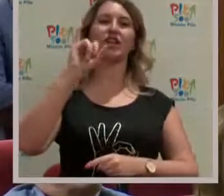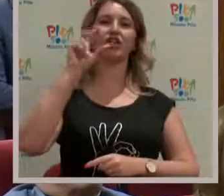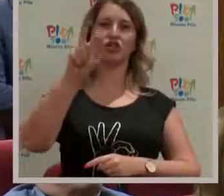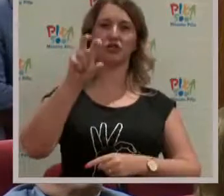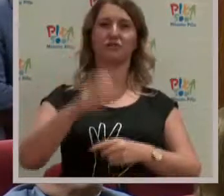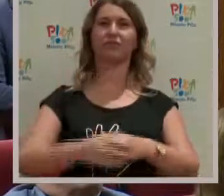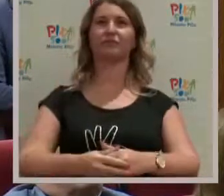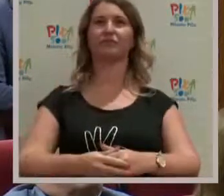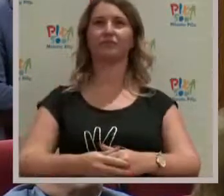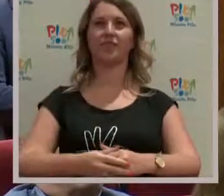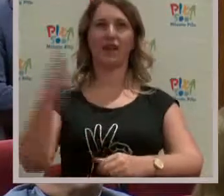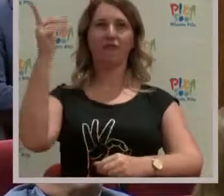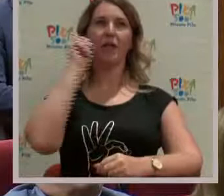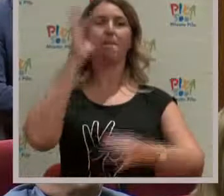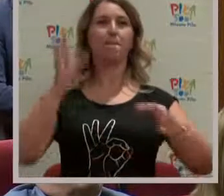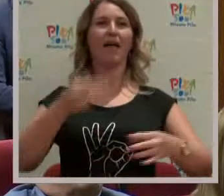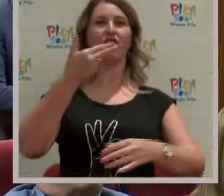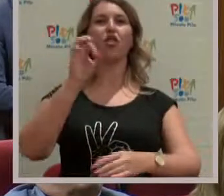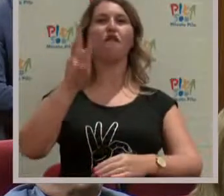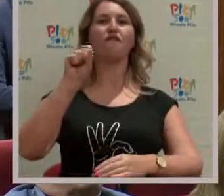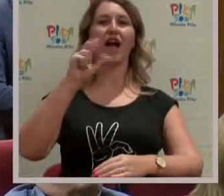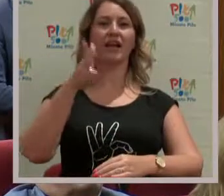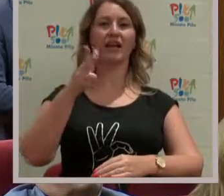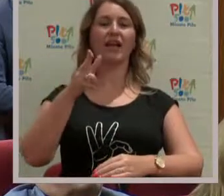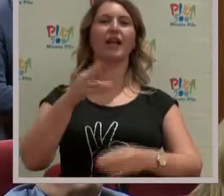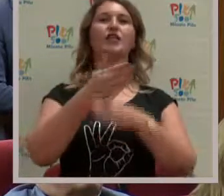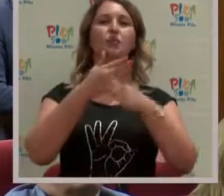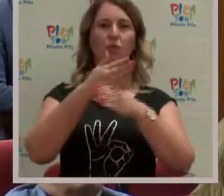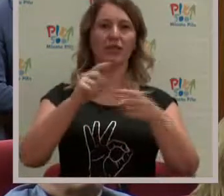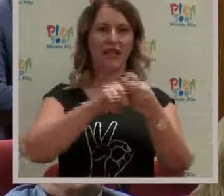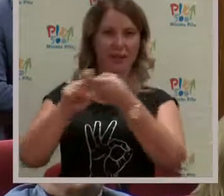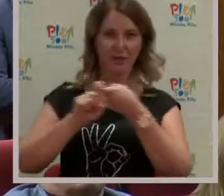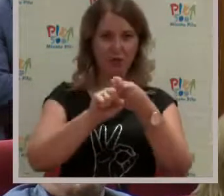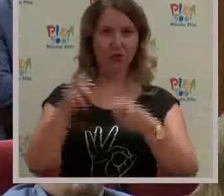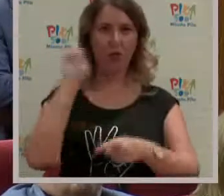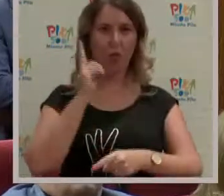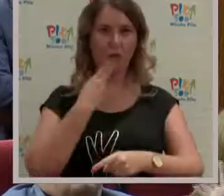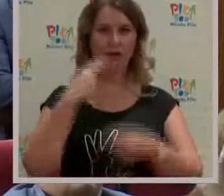Witam pana Piotra Nowaka, prezesa oddziału Wielkopolskiego Polskiego Związku Głuchych.